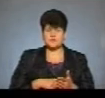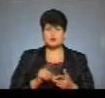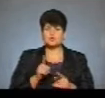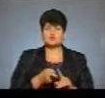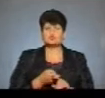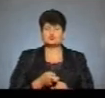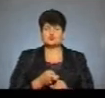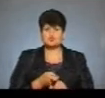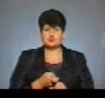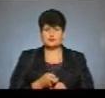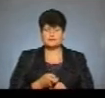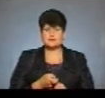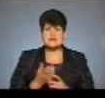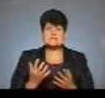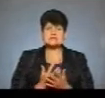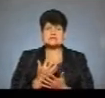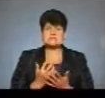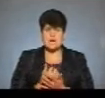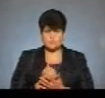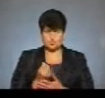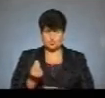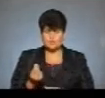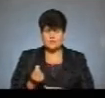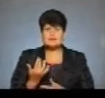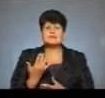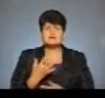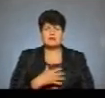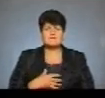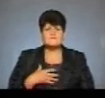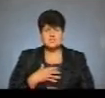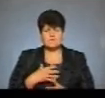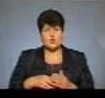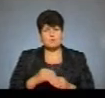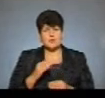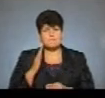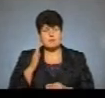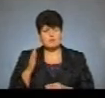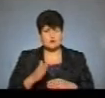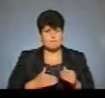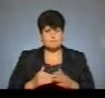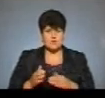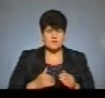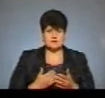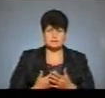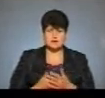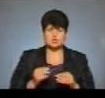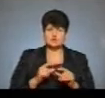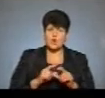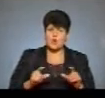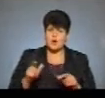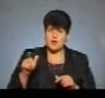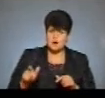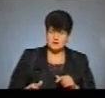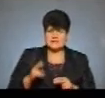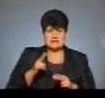стосується, зокрема, заробітку. Наскільки от воно важливе, обираючи майбутню професію? Припустимо, школяр, який